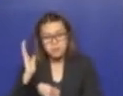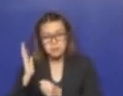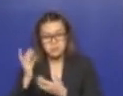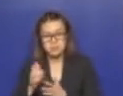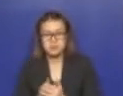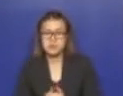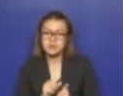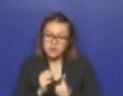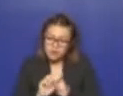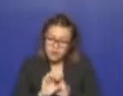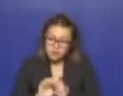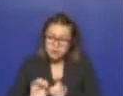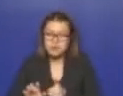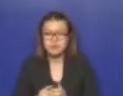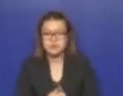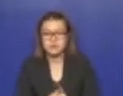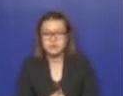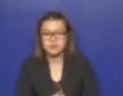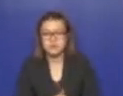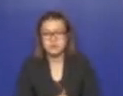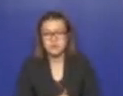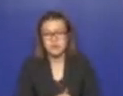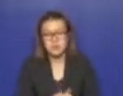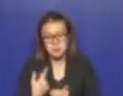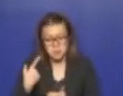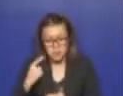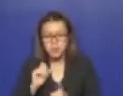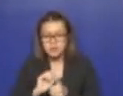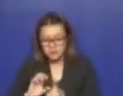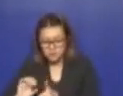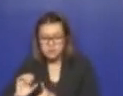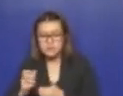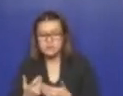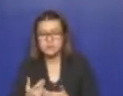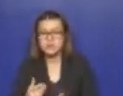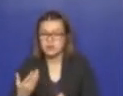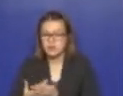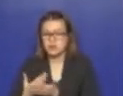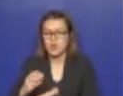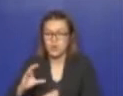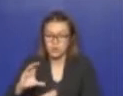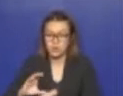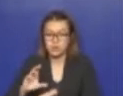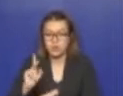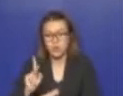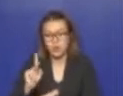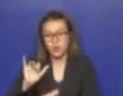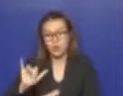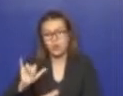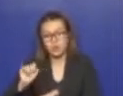ชี้แนะข้อเสนอที่เป็นประโยชน์ต่อกองทุนกยศ.